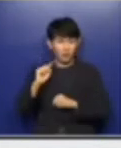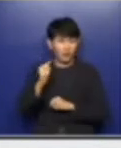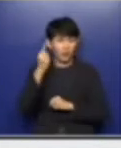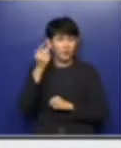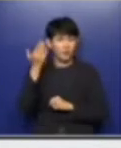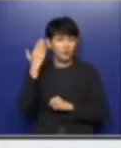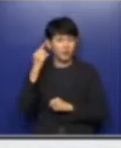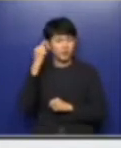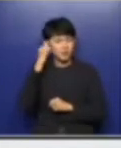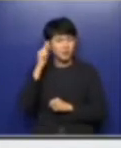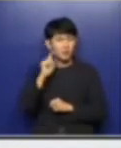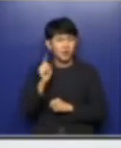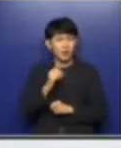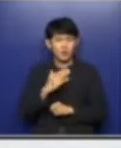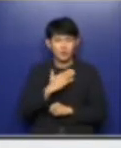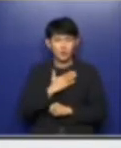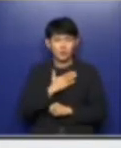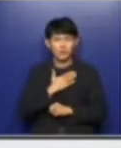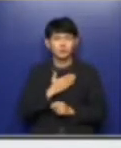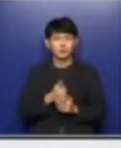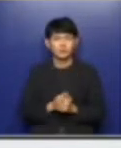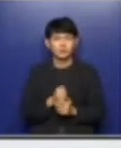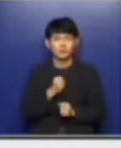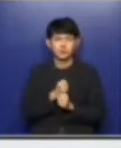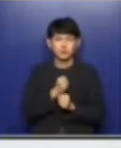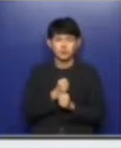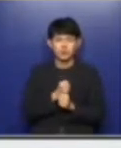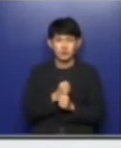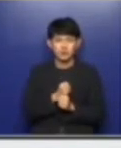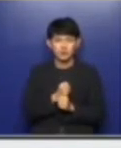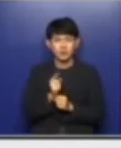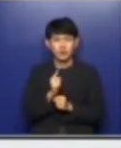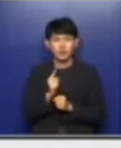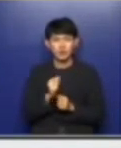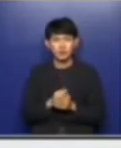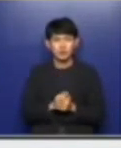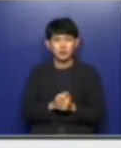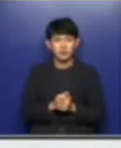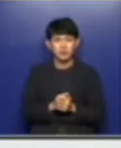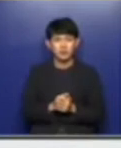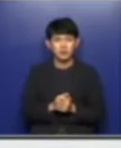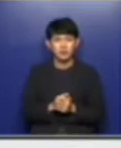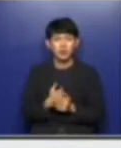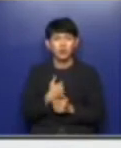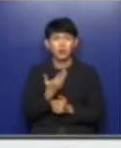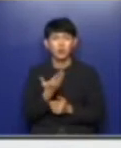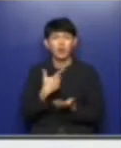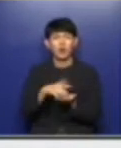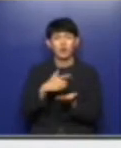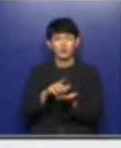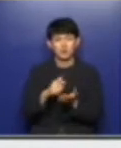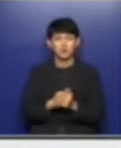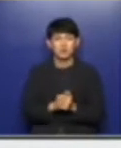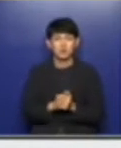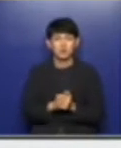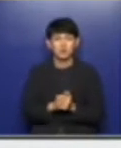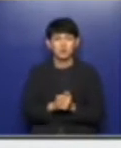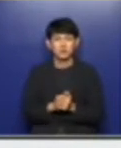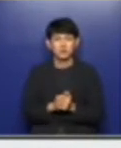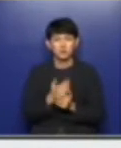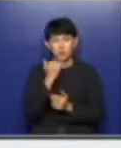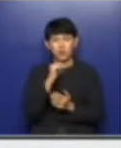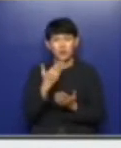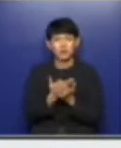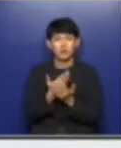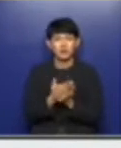มคิดเลยว่าผมจะทำสงการปอดเหล้านะครับก็ไปหาสสนะครับเพื่อจะเอางบประมาณส่ว